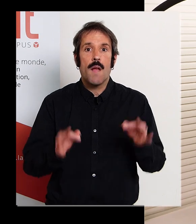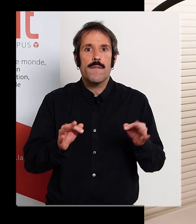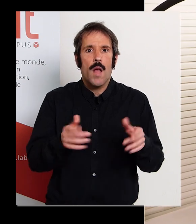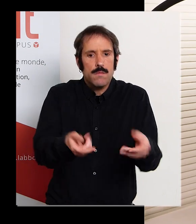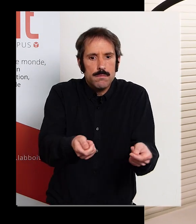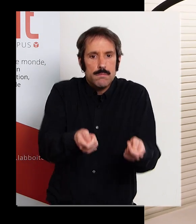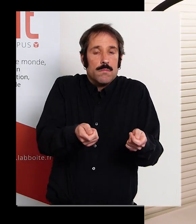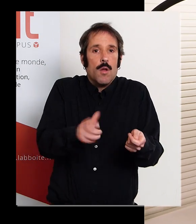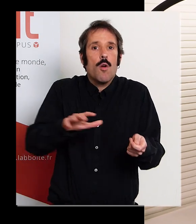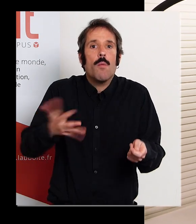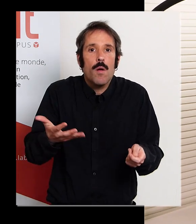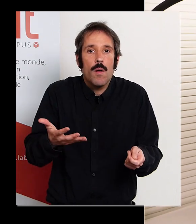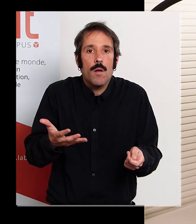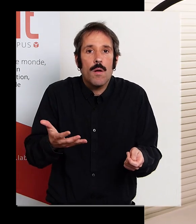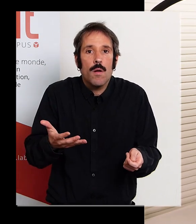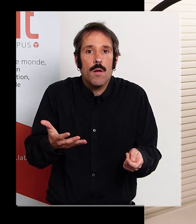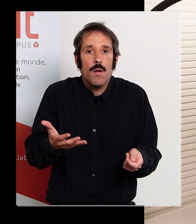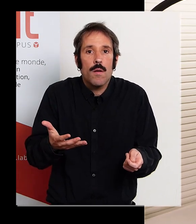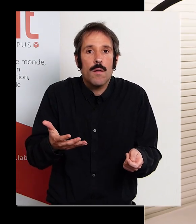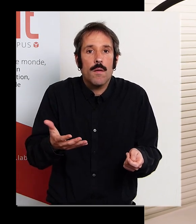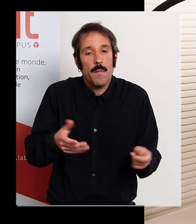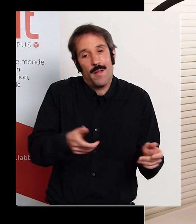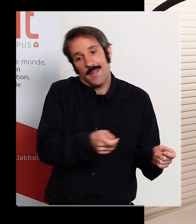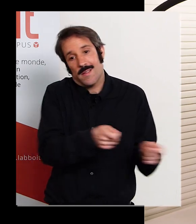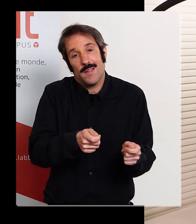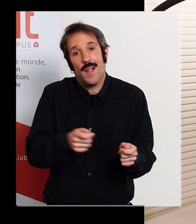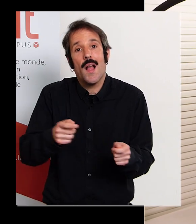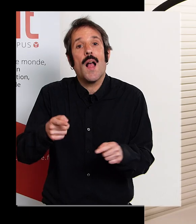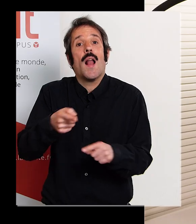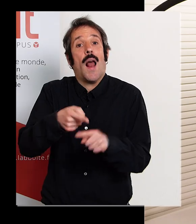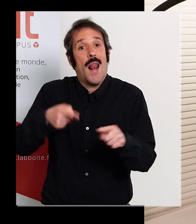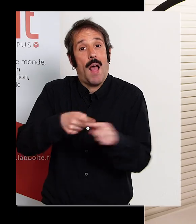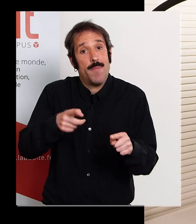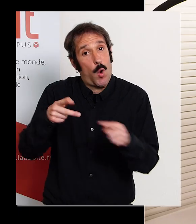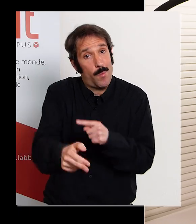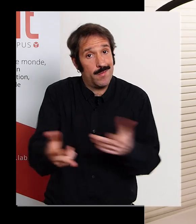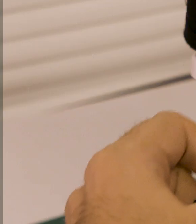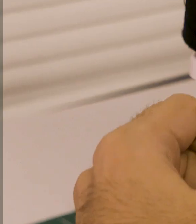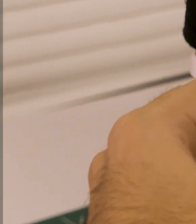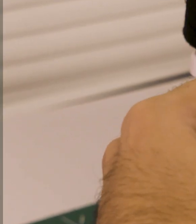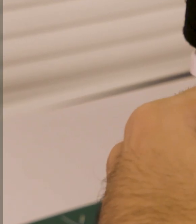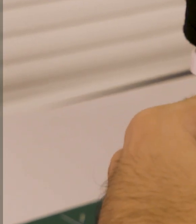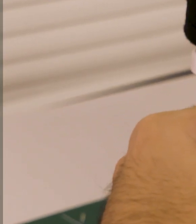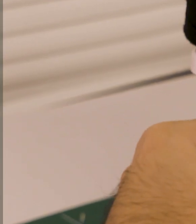Et pour le retirer de la machine, on l'emmène vers la lame et ça coupe.